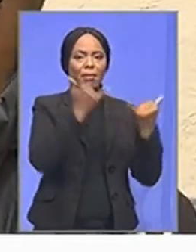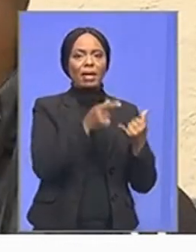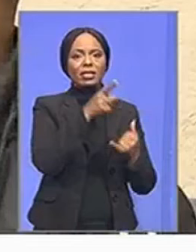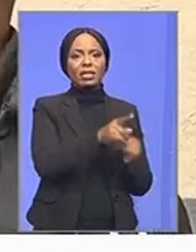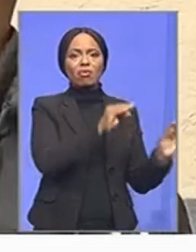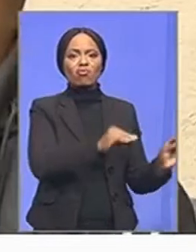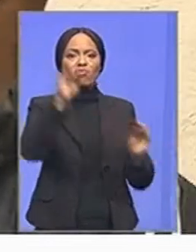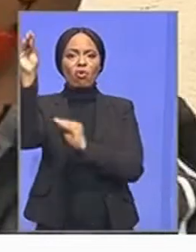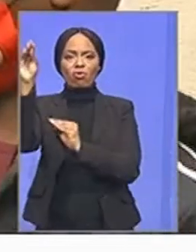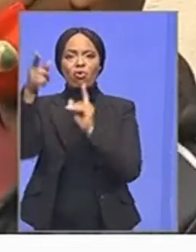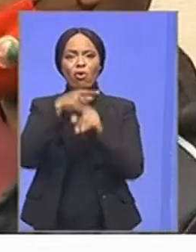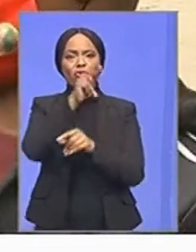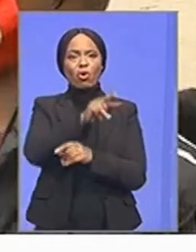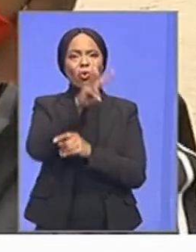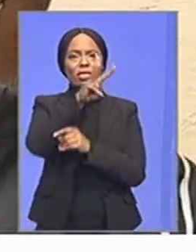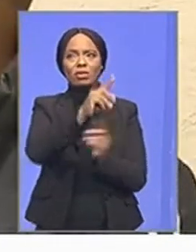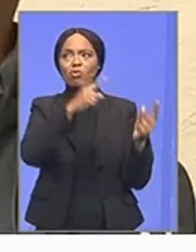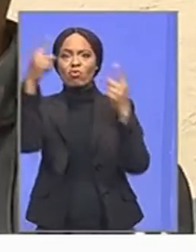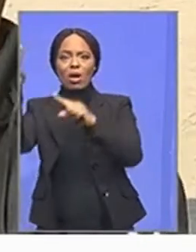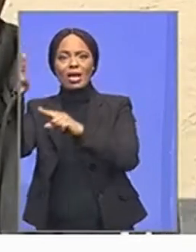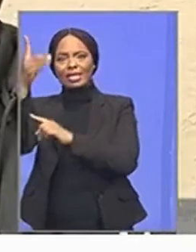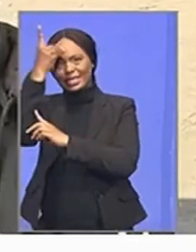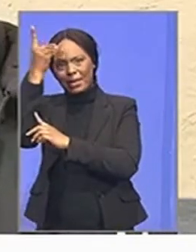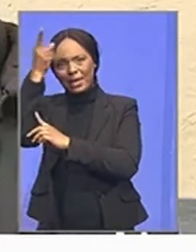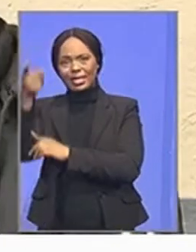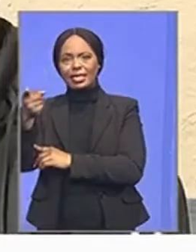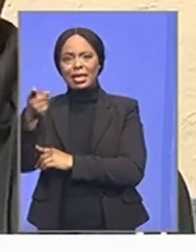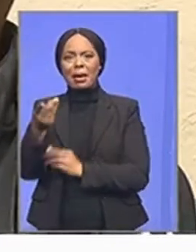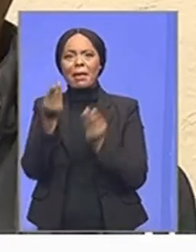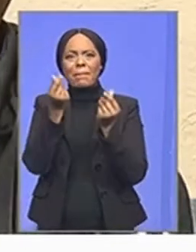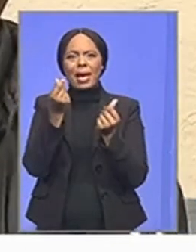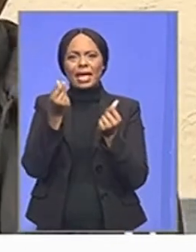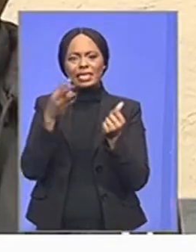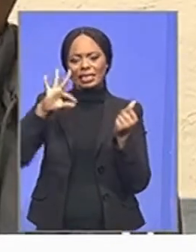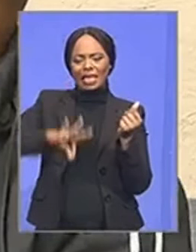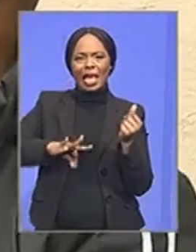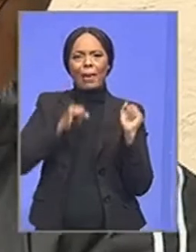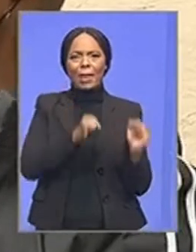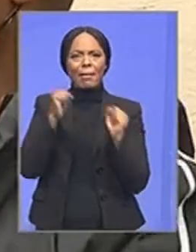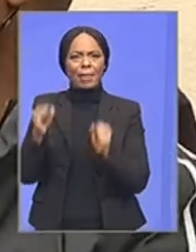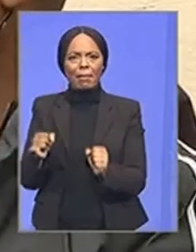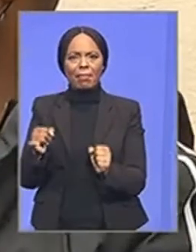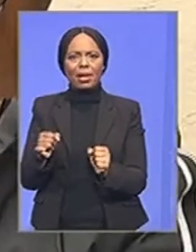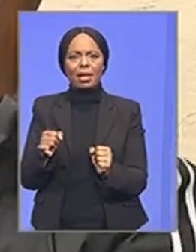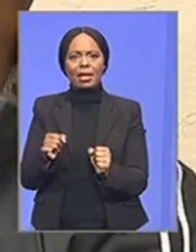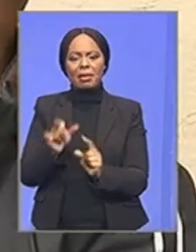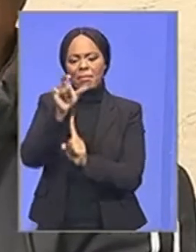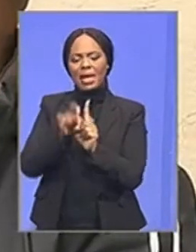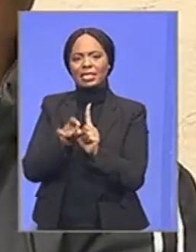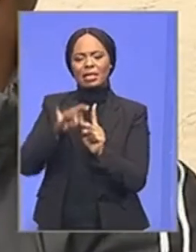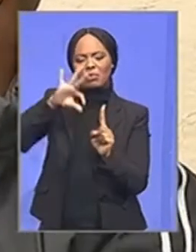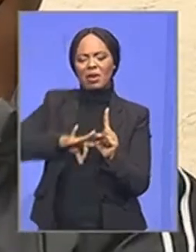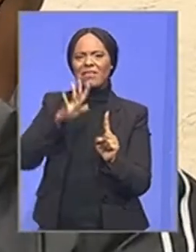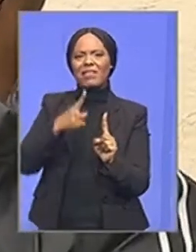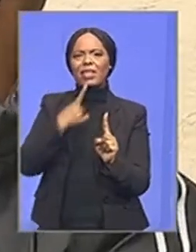to Durban, and then got the very same salary as I go change. Mosebetsi o tla ba gola 5,000 wa go tsama ka